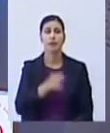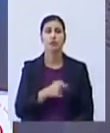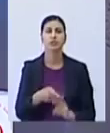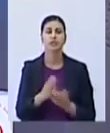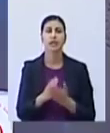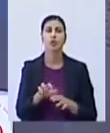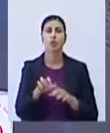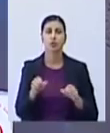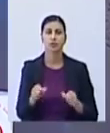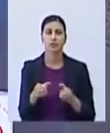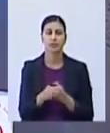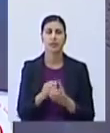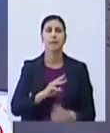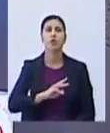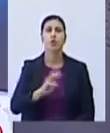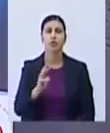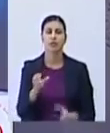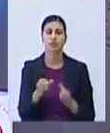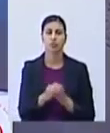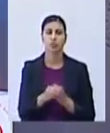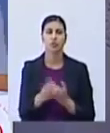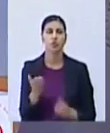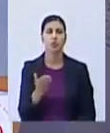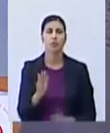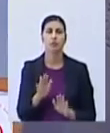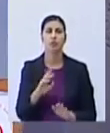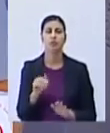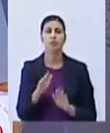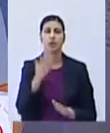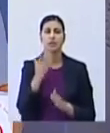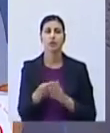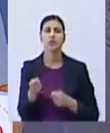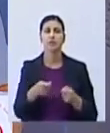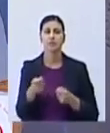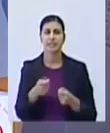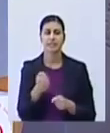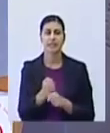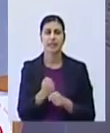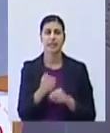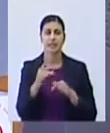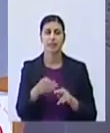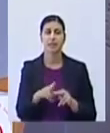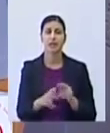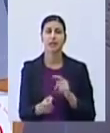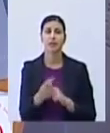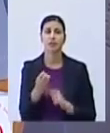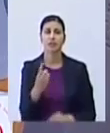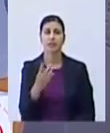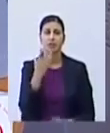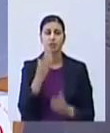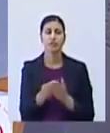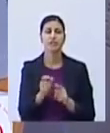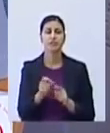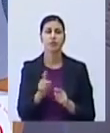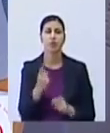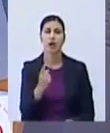არის ოლიგარქების კასტა, ეს არის მილიონერების ჯგუფი, ხო? რომლებიც ხოლმე და ხოლმე საკუთარ ბიზნესს ლობირებენ, ხო? აქედან გამოდის კიდე ერთი ჩვენი ლოზუნგი,